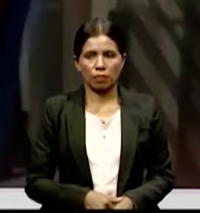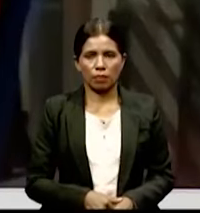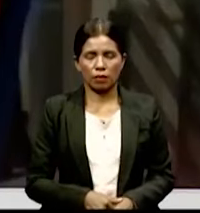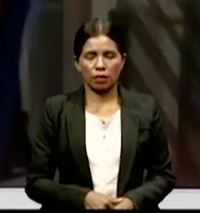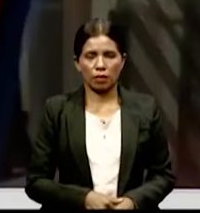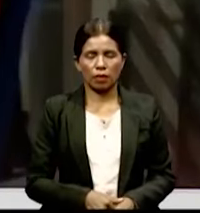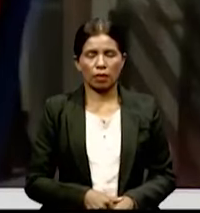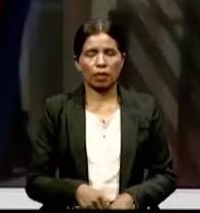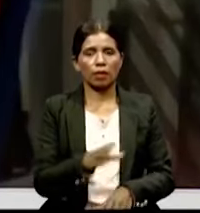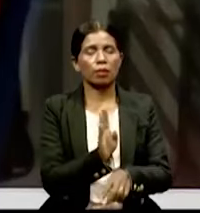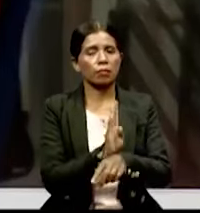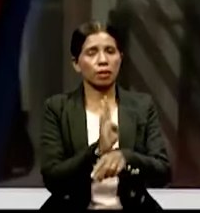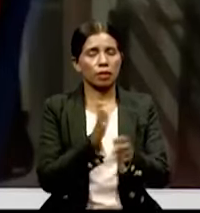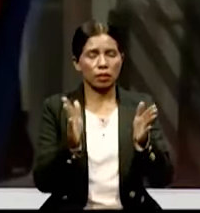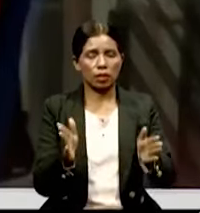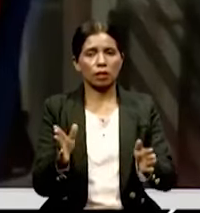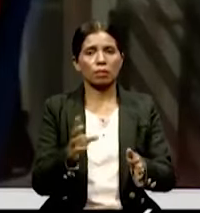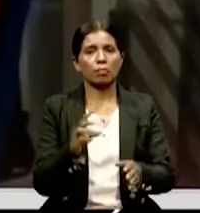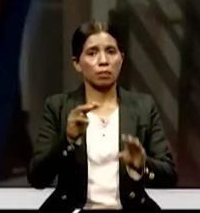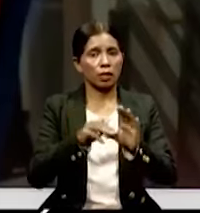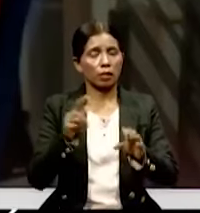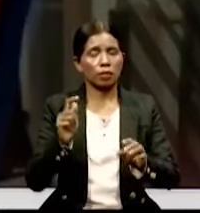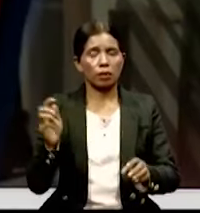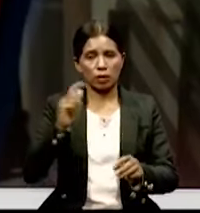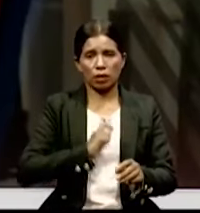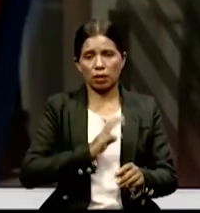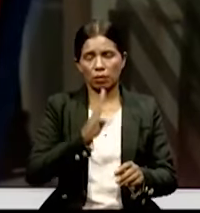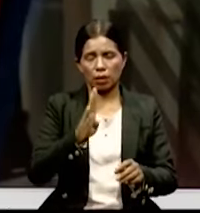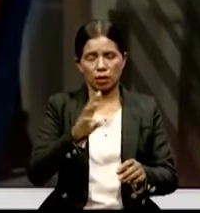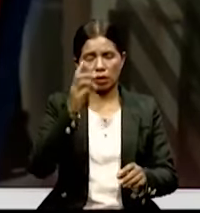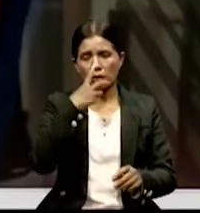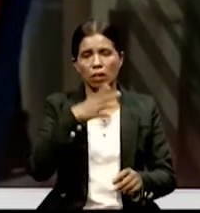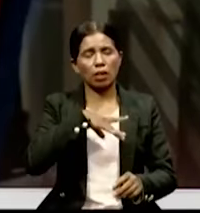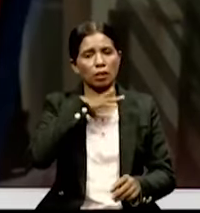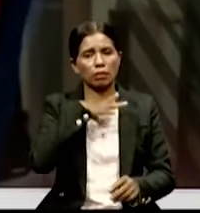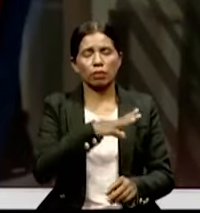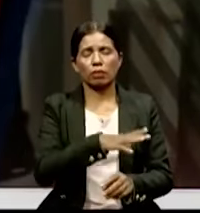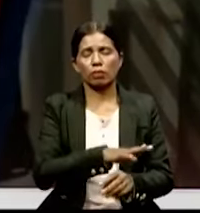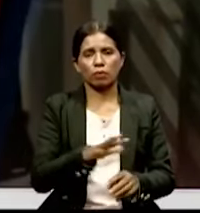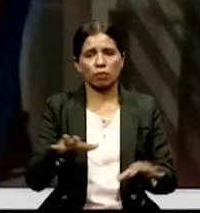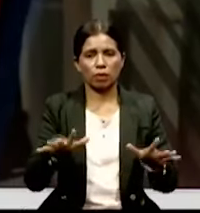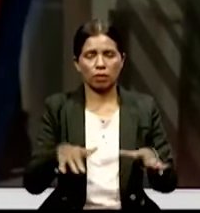vendedor mercado TBC preocupa o haris falta em tambala iha higiene.